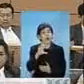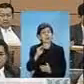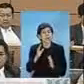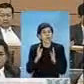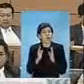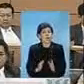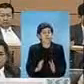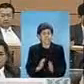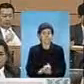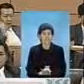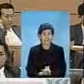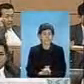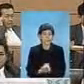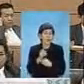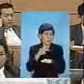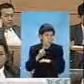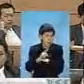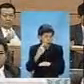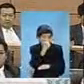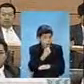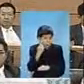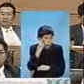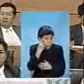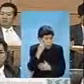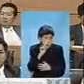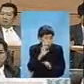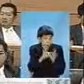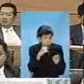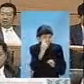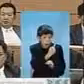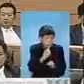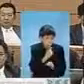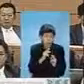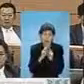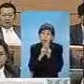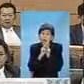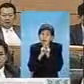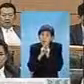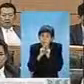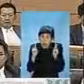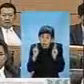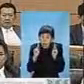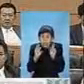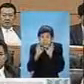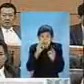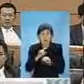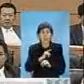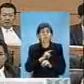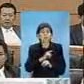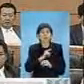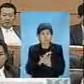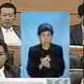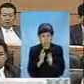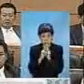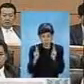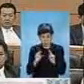150คนท่านประธานครับใครเป็นคนสรรหาสว.เป็นกรรมการองค์กรอิสระมา